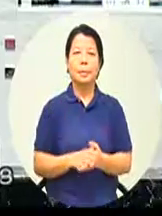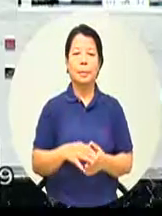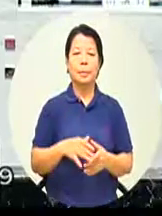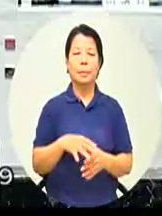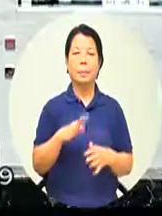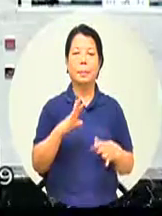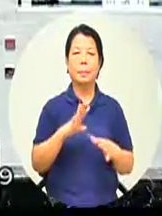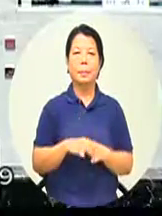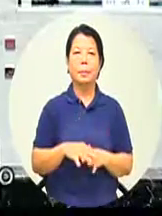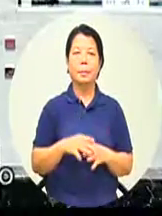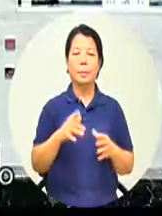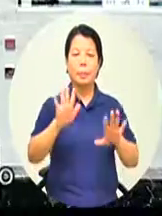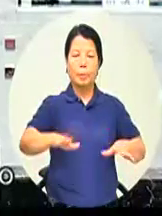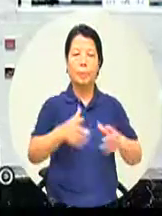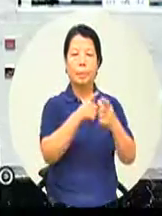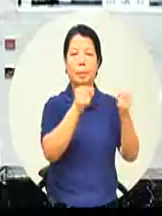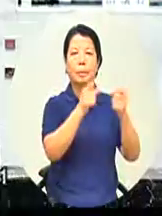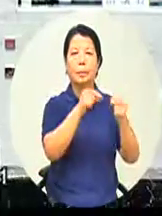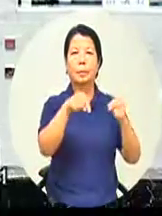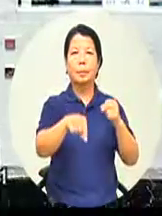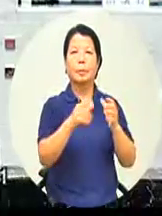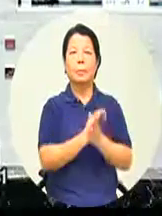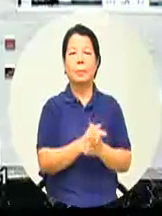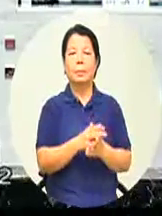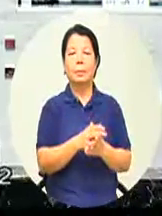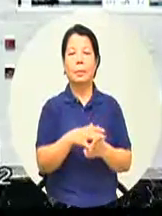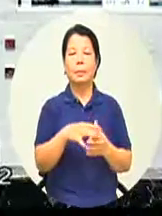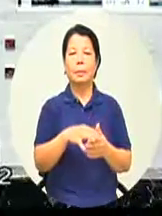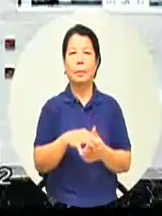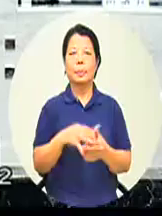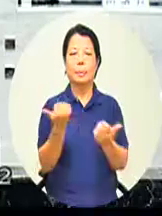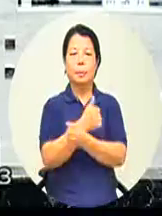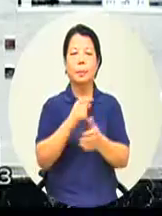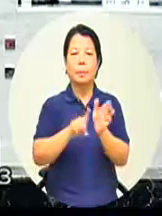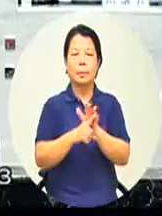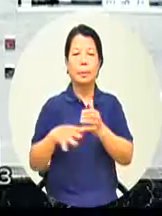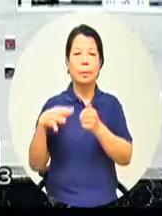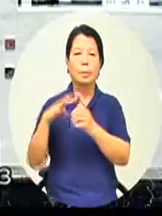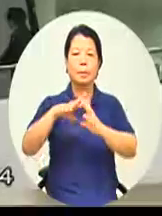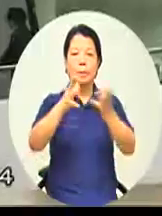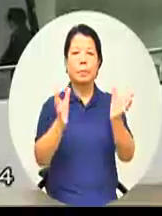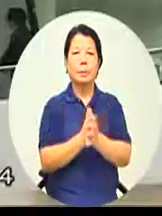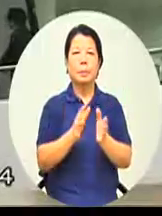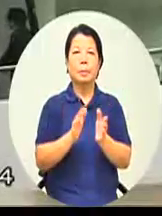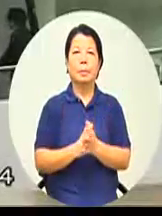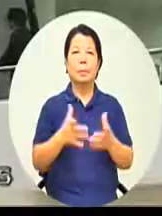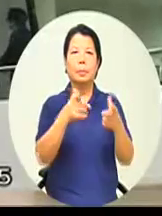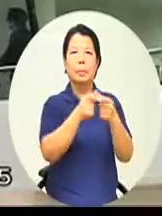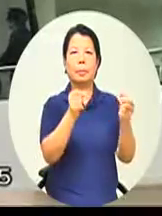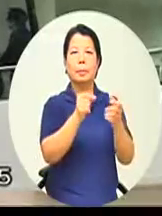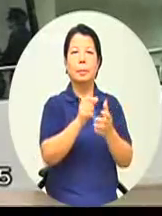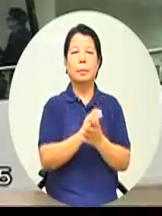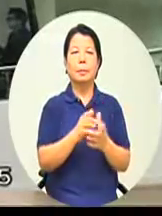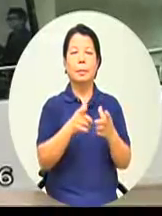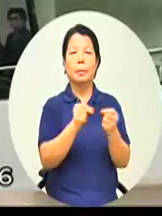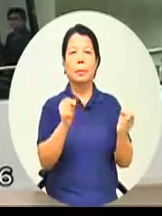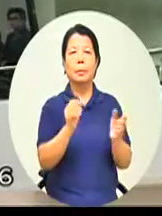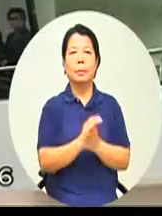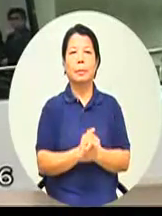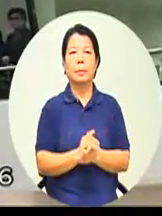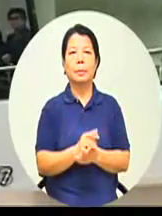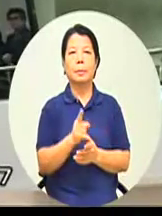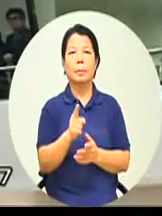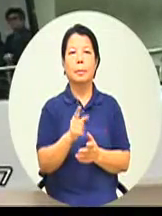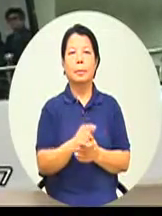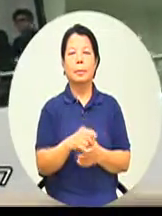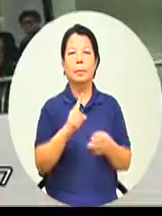现在有日本南一豆丁代表团，好。 我们的日本南移豆丁